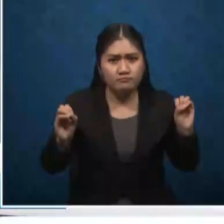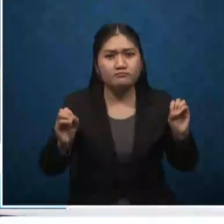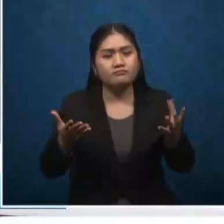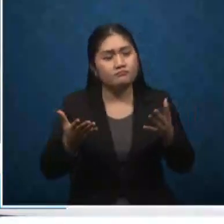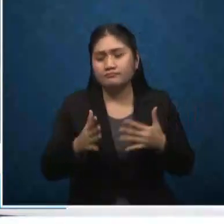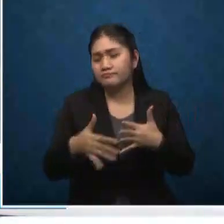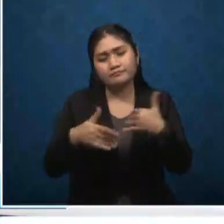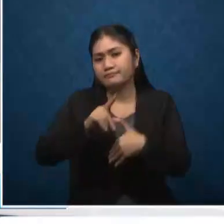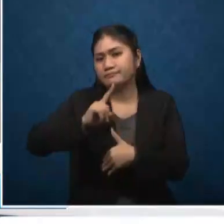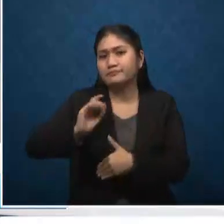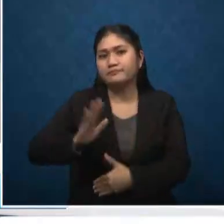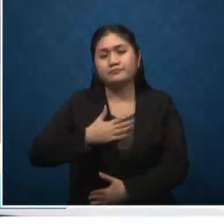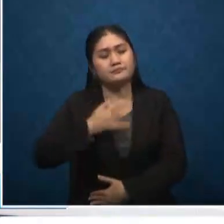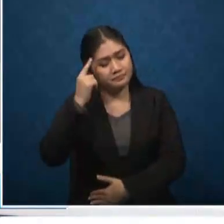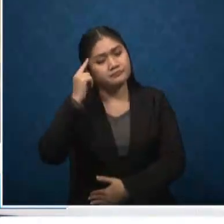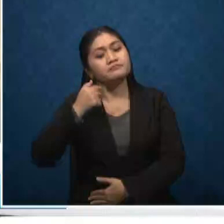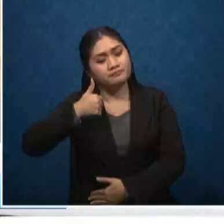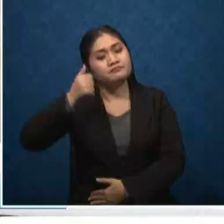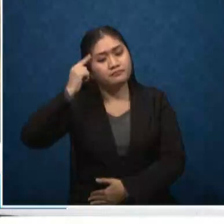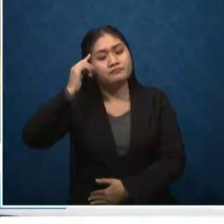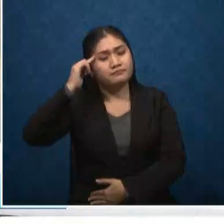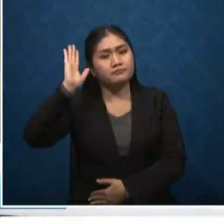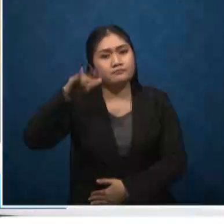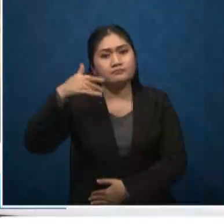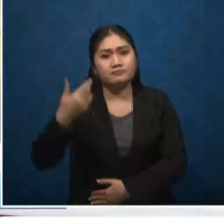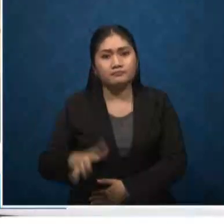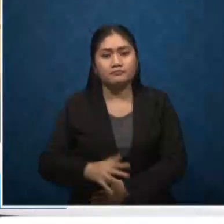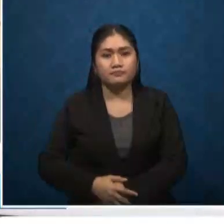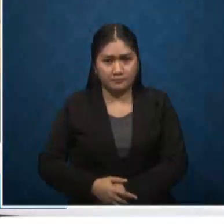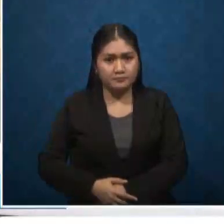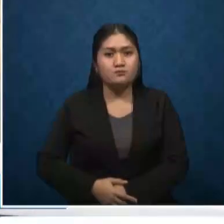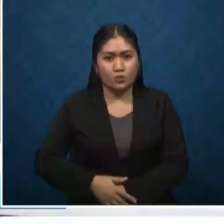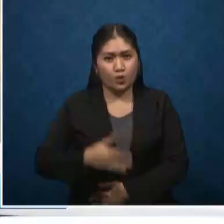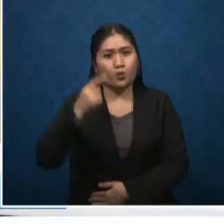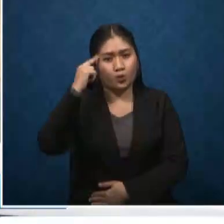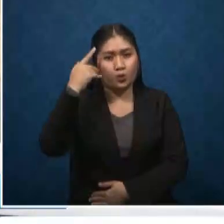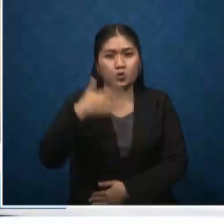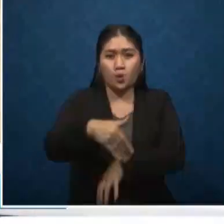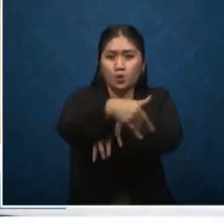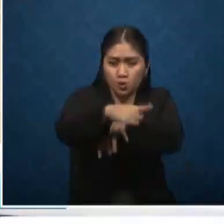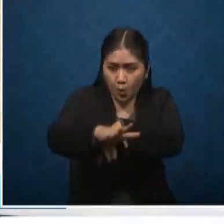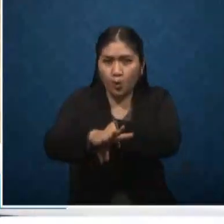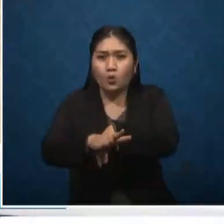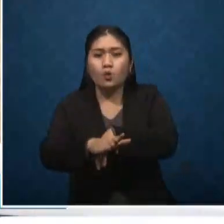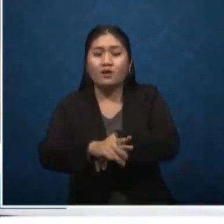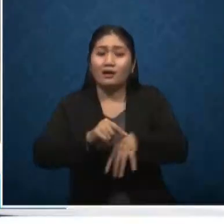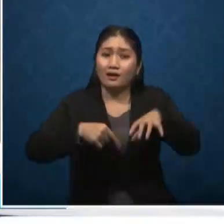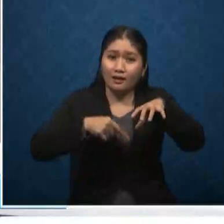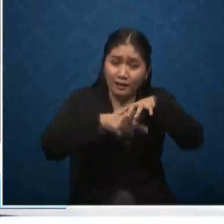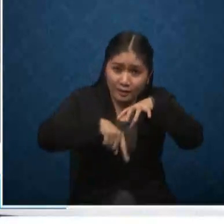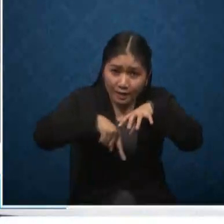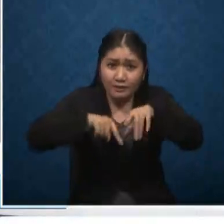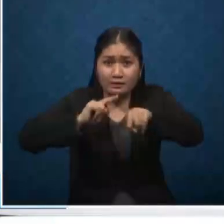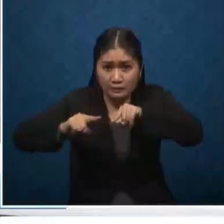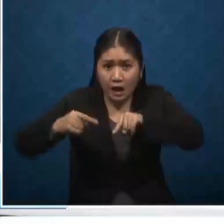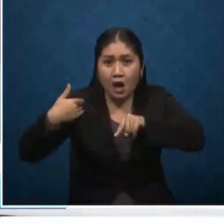ผมไม่ถามแล้วครับเพราะผมพอจะนึกออกว่าใครครับก็เรียนว่ามีศัตรูทั้งภายในและภายนอกเพราะงั้นต้องขอบคุณนะฮะ